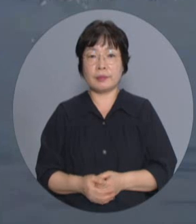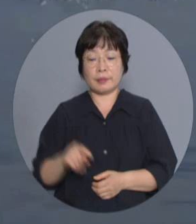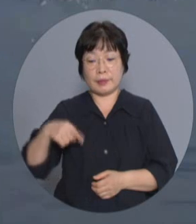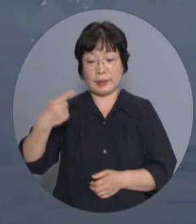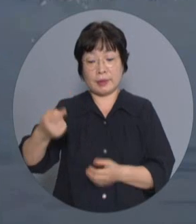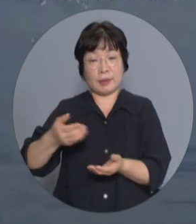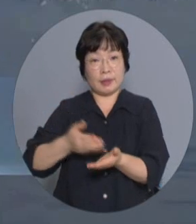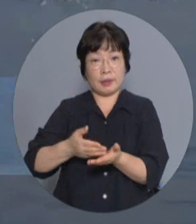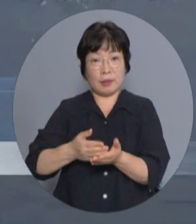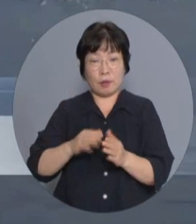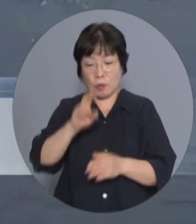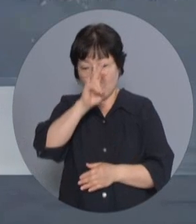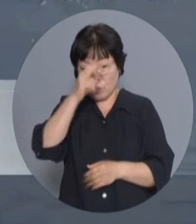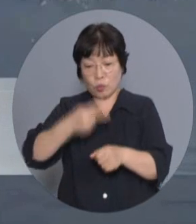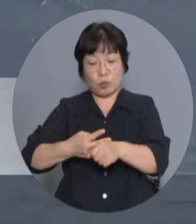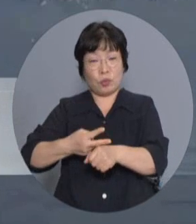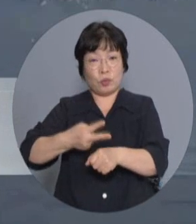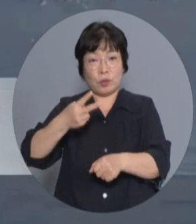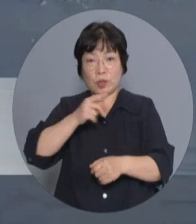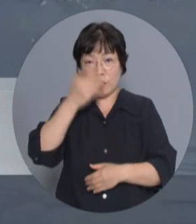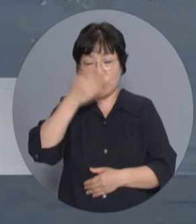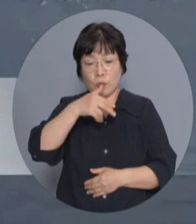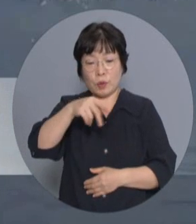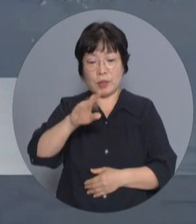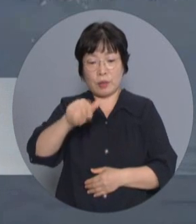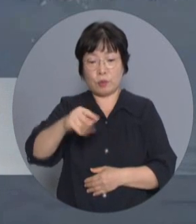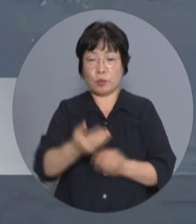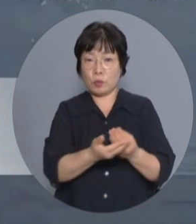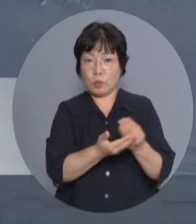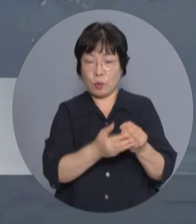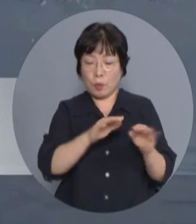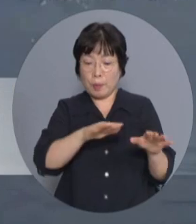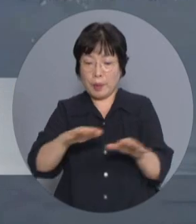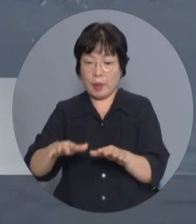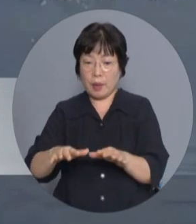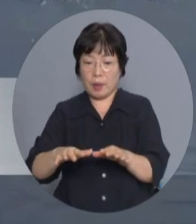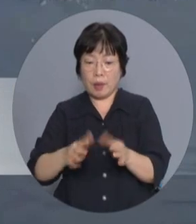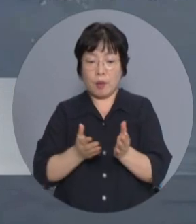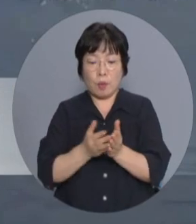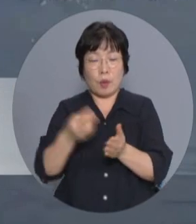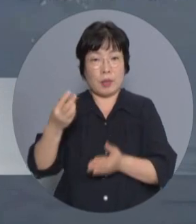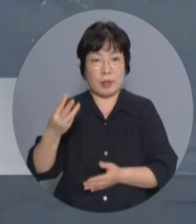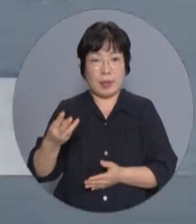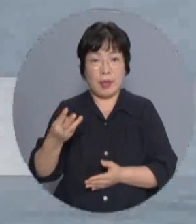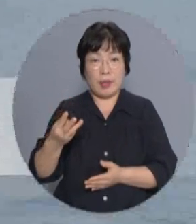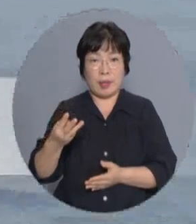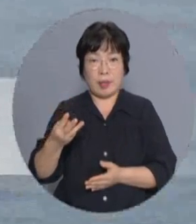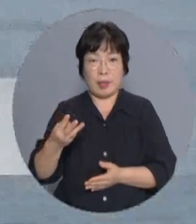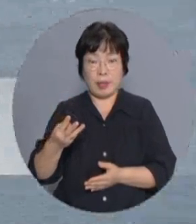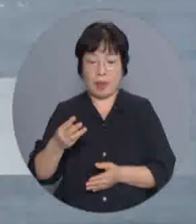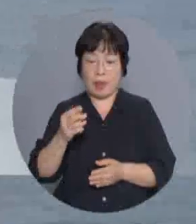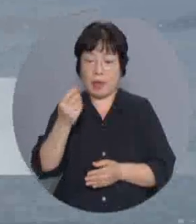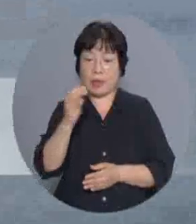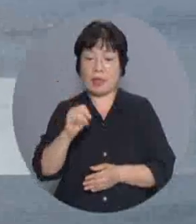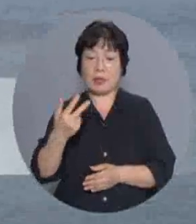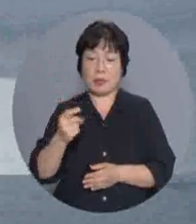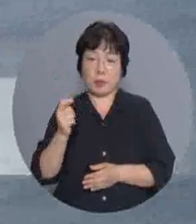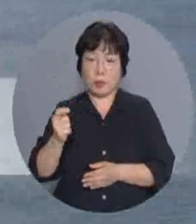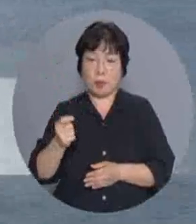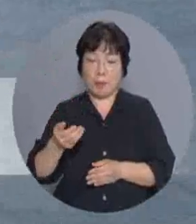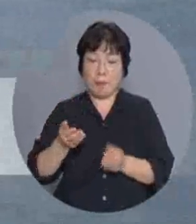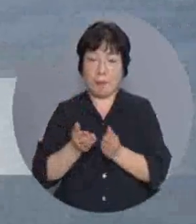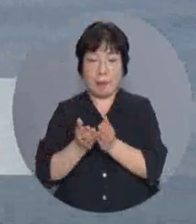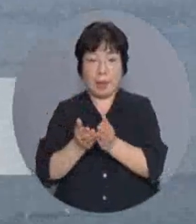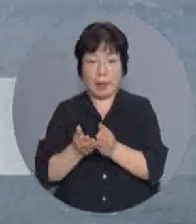다음 뉴스입니다. 오늘 오후 2시쯤 여수 장군도 인근 해상에서 승선원 3명을 태운 47톤급